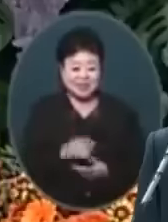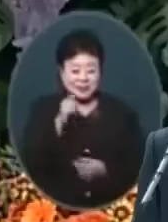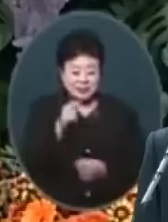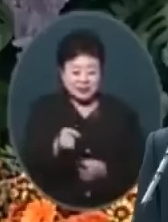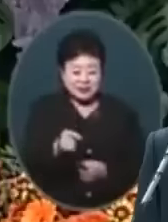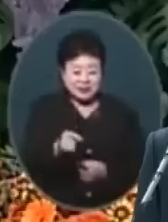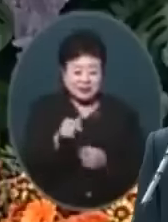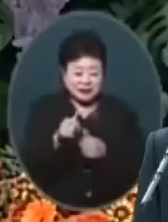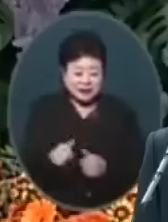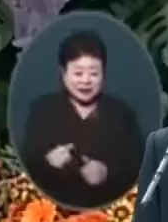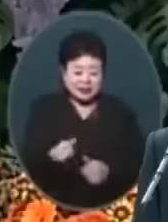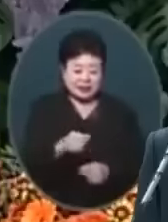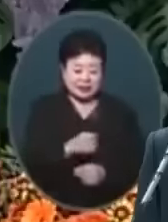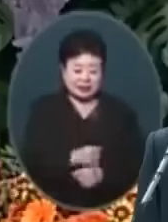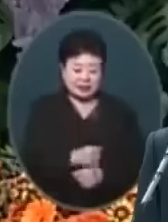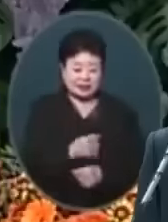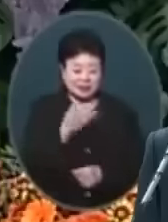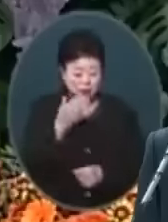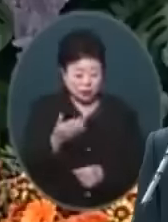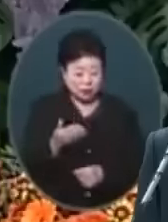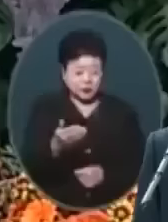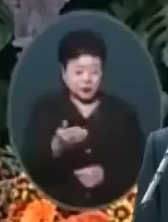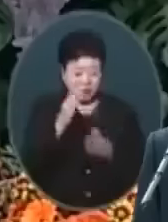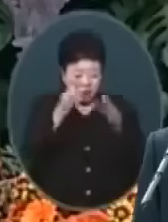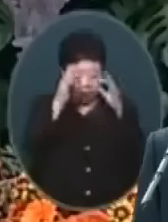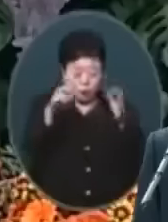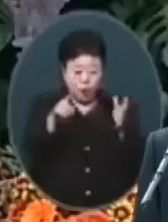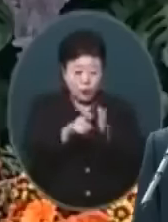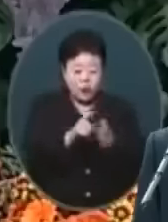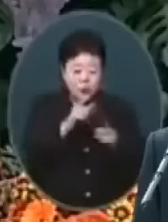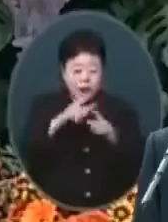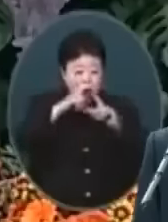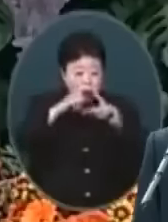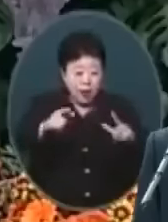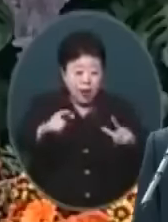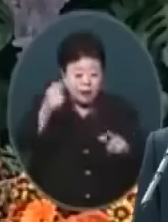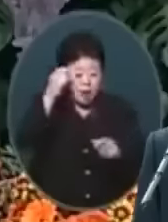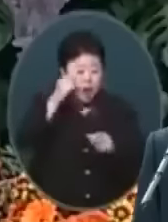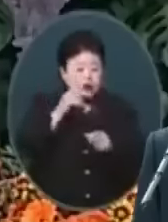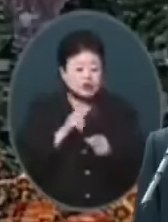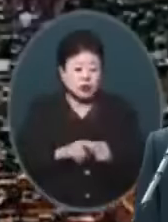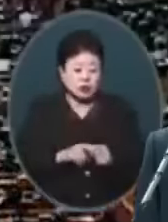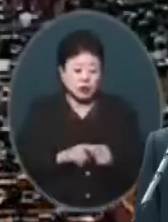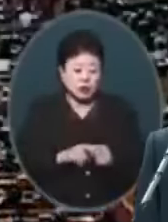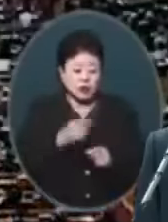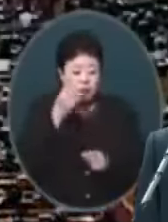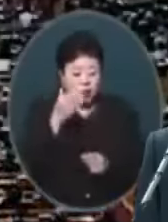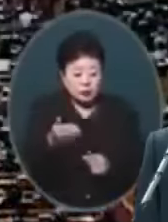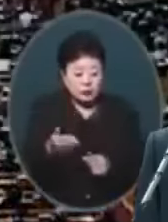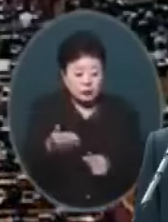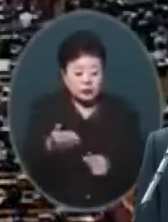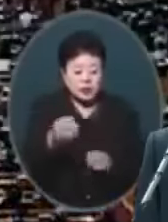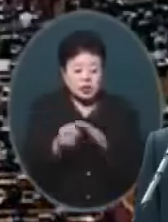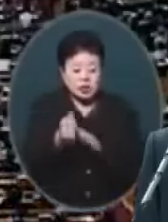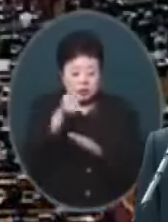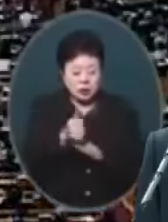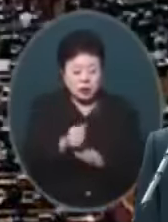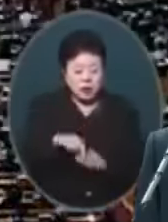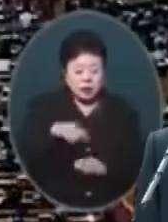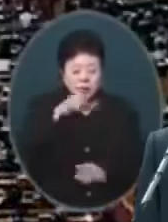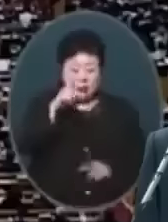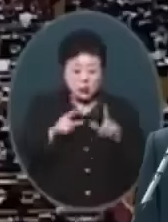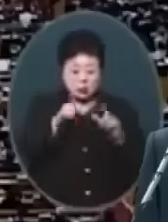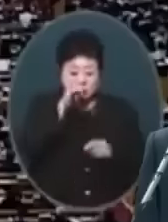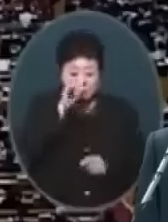이것을 따라서 여러분을 바라보고 믿고 말하면 영적으로 여러분은 성공적인 자화상을 가지게